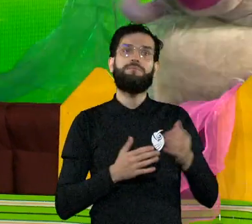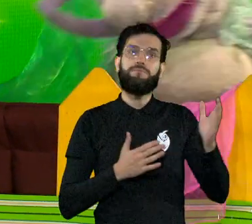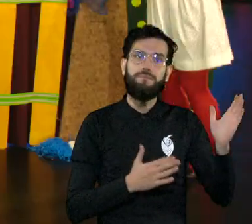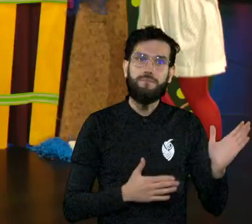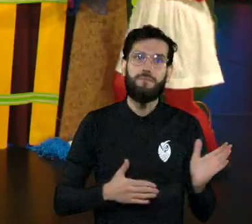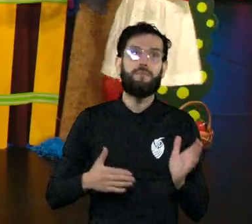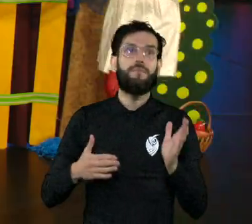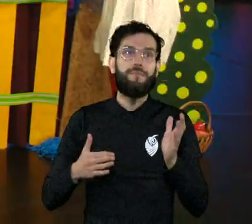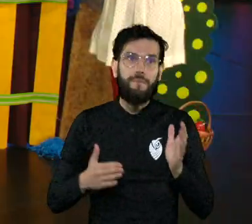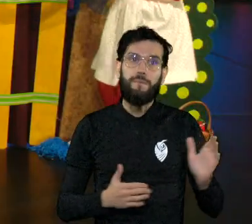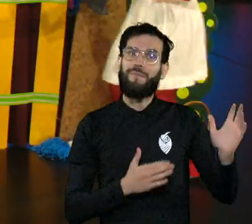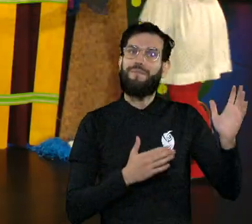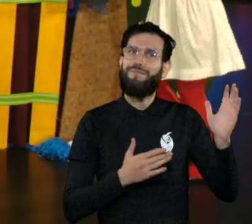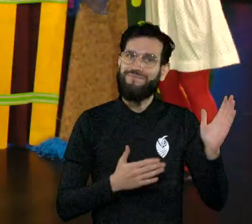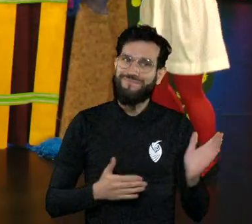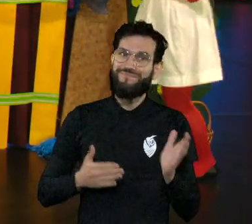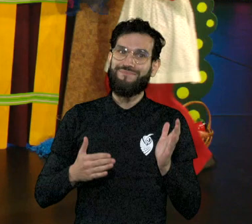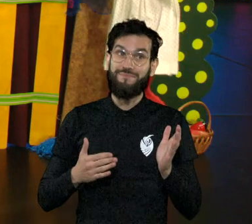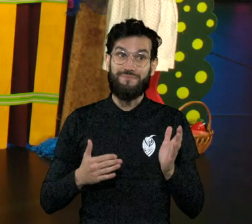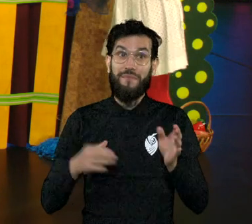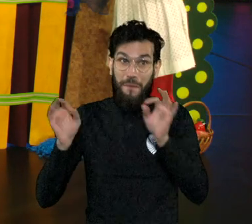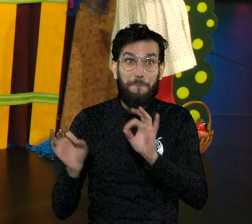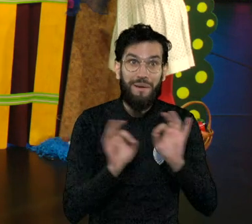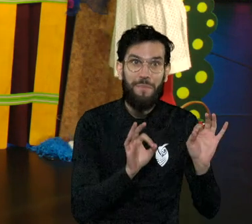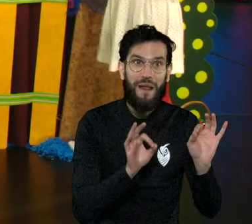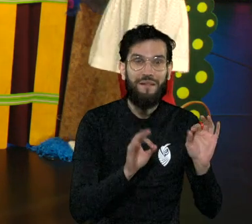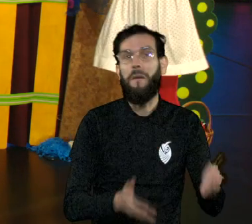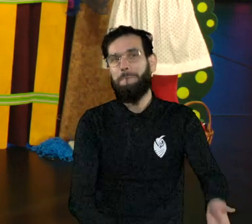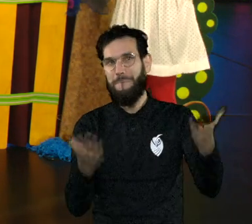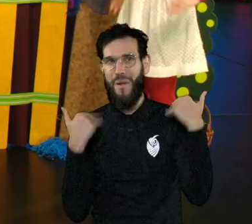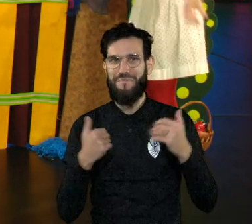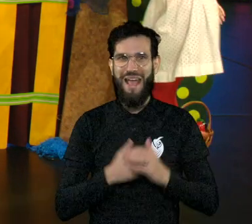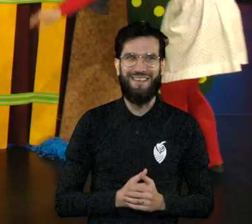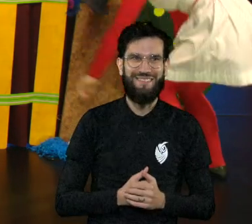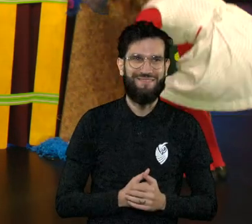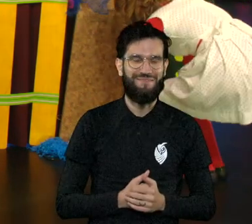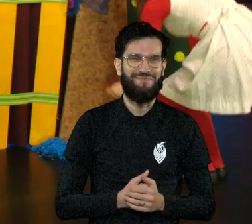dva, a raz, a dva. Pripravení, kamoši, poďme na to.